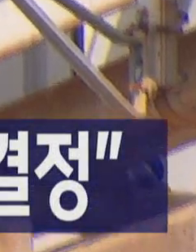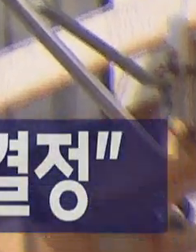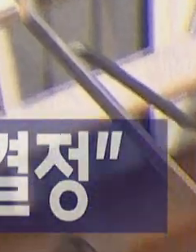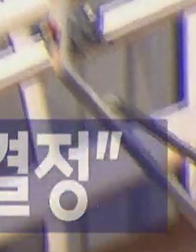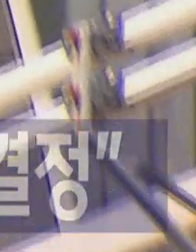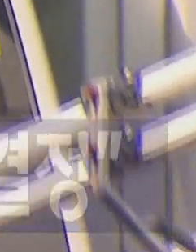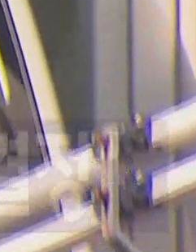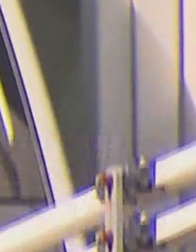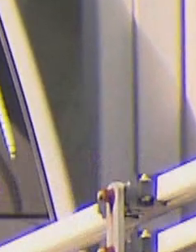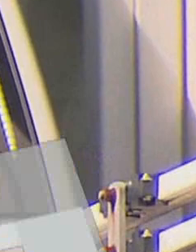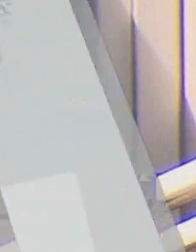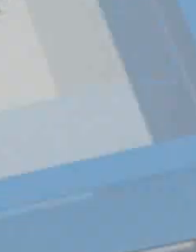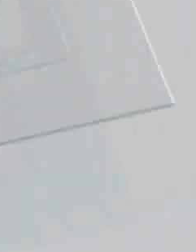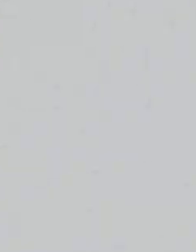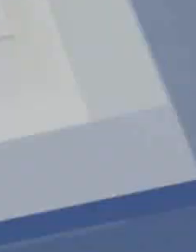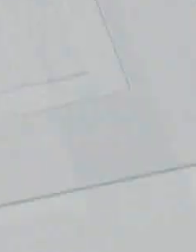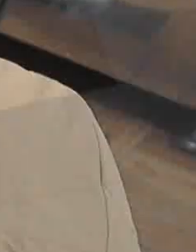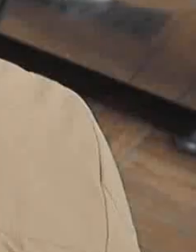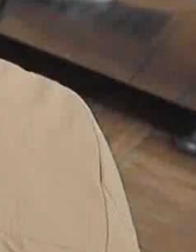모은다는 계획입니다.